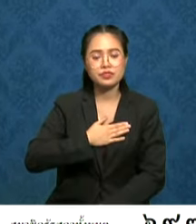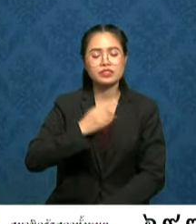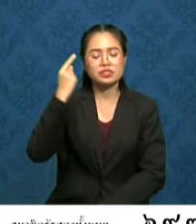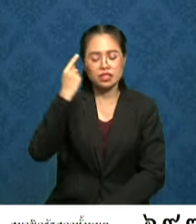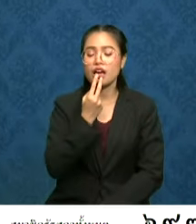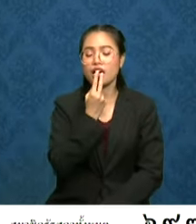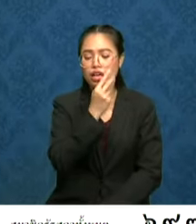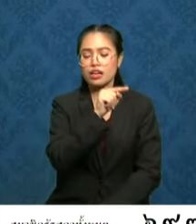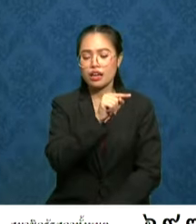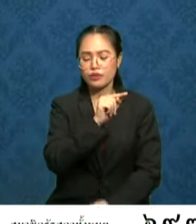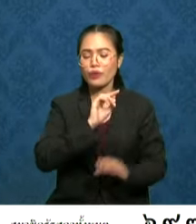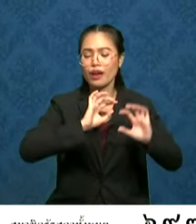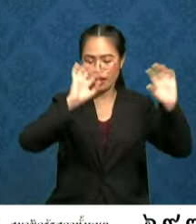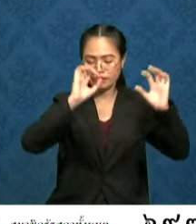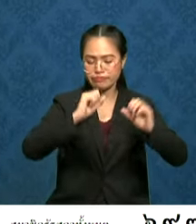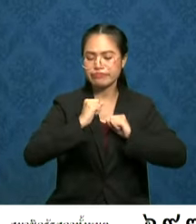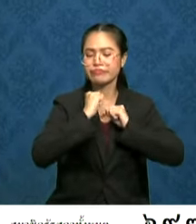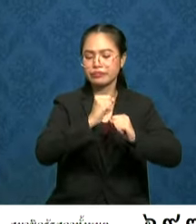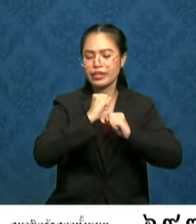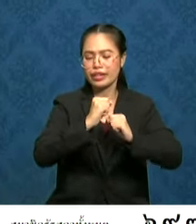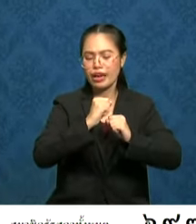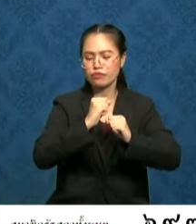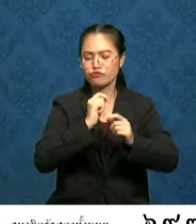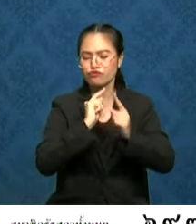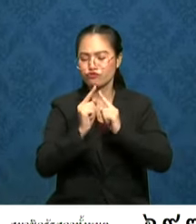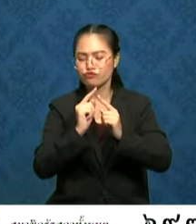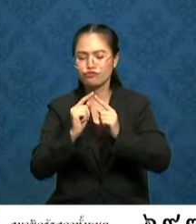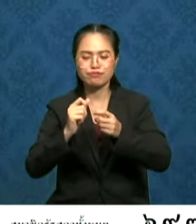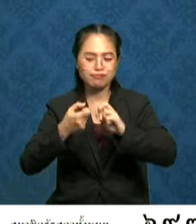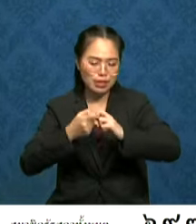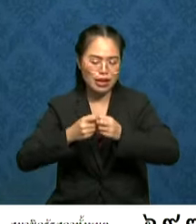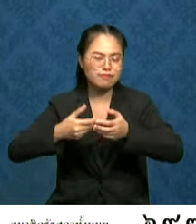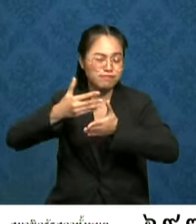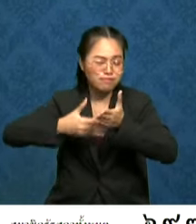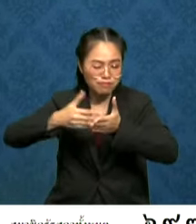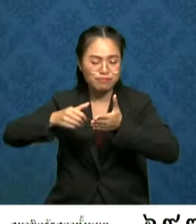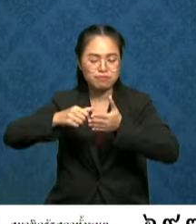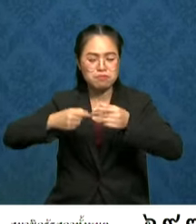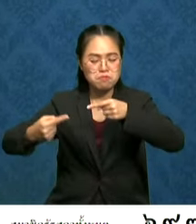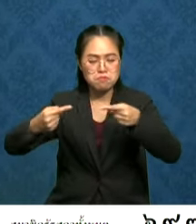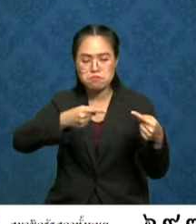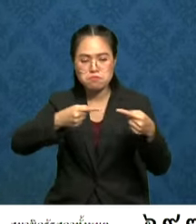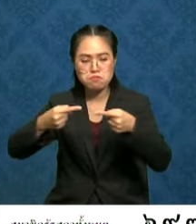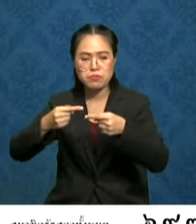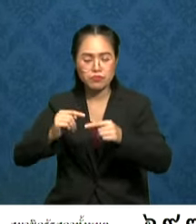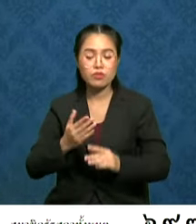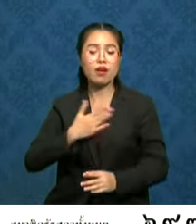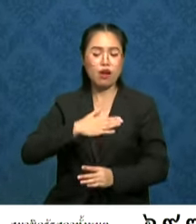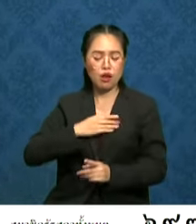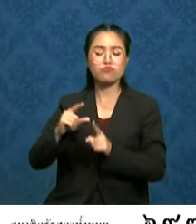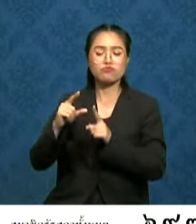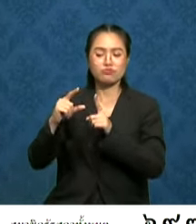พยายามของรัฐบาลในการก้าวข้ามความขัดแย้งที่มีมาอย่างยาวนานซึ่งพวกเราพรรคประชาชนเอง